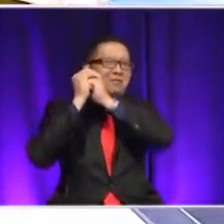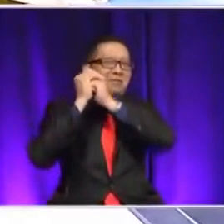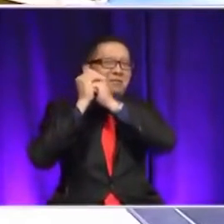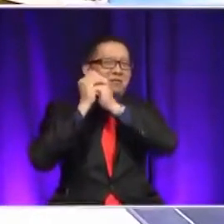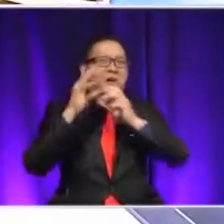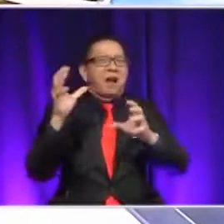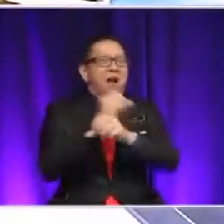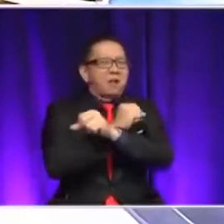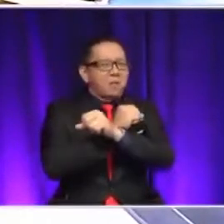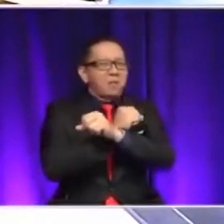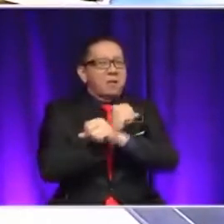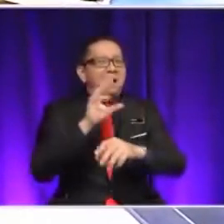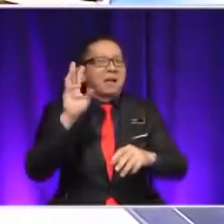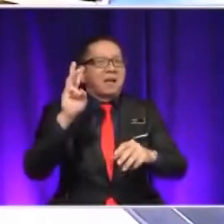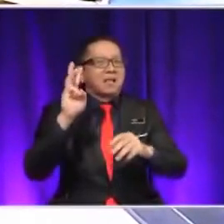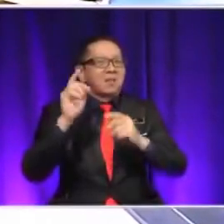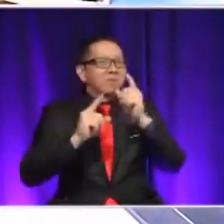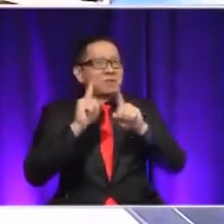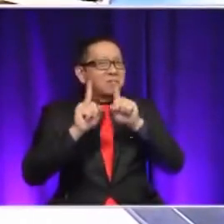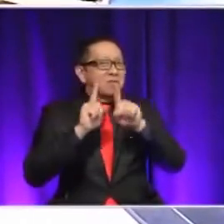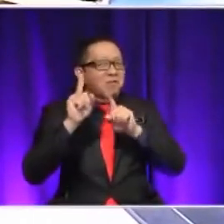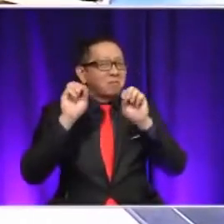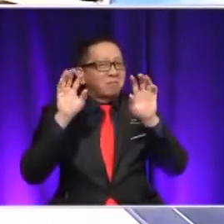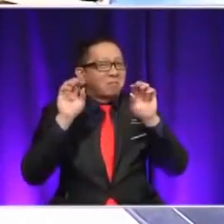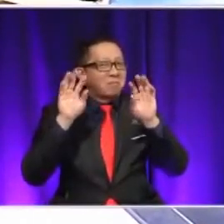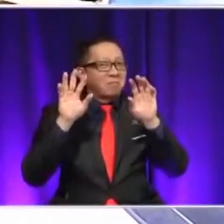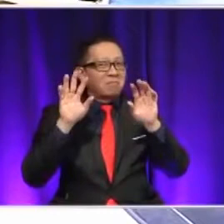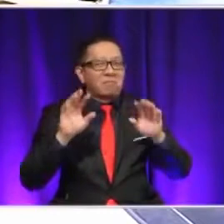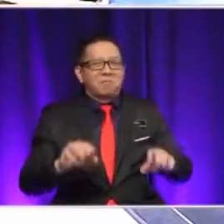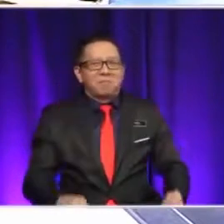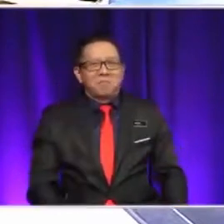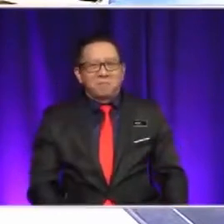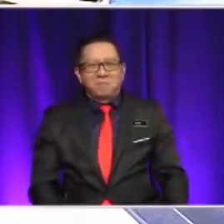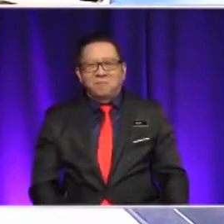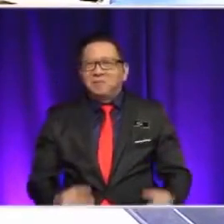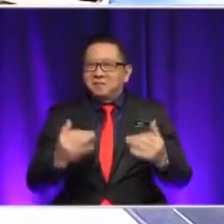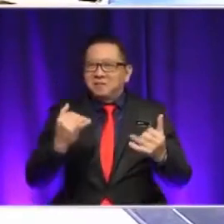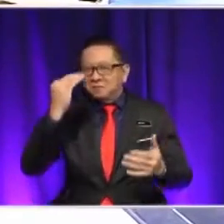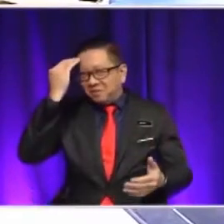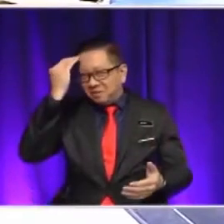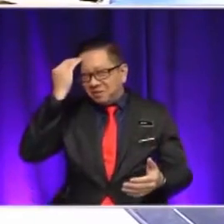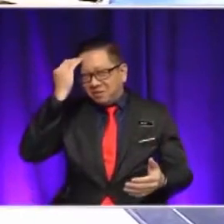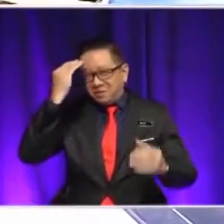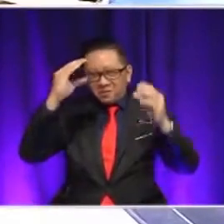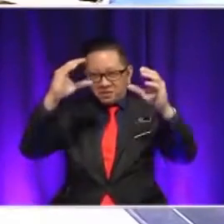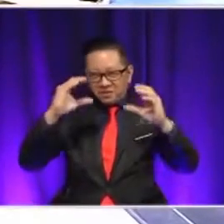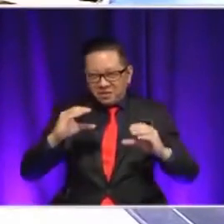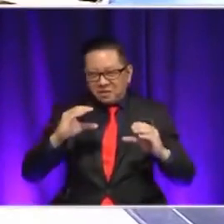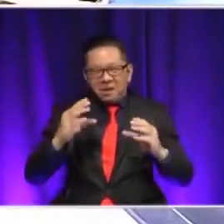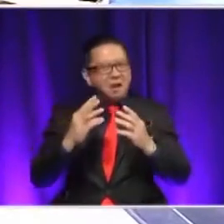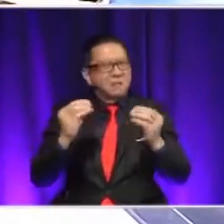6006v ini Terima kasih Greene aja Irving acara untuk siapkan karya